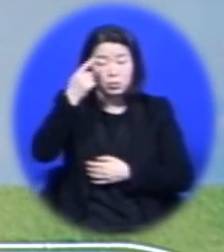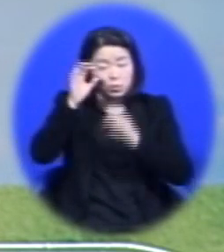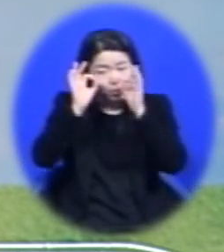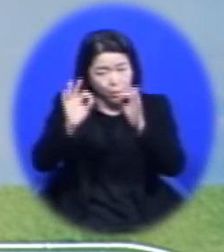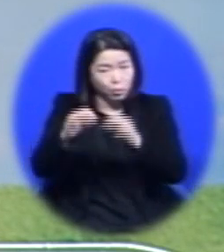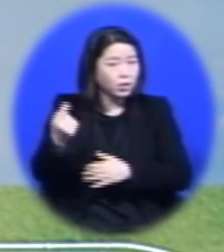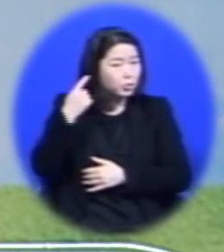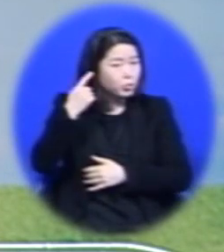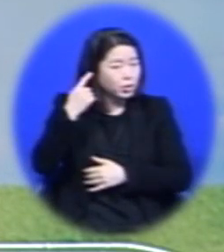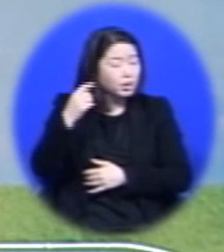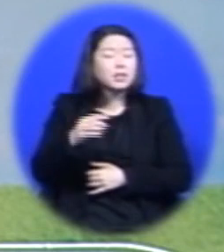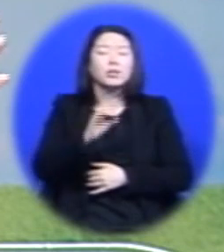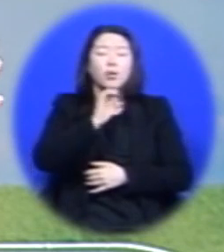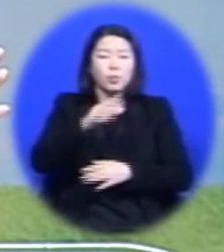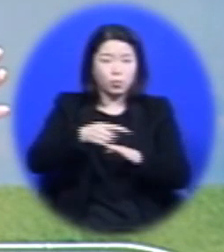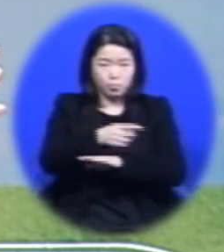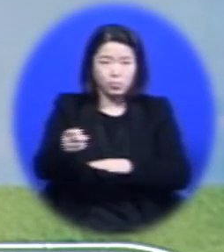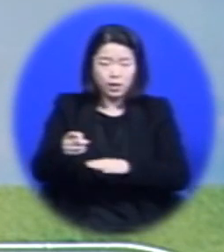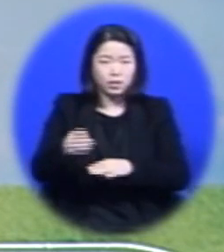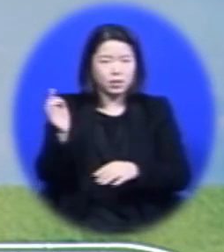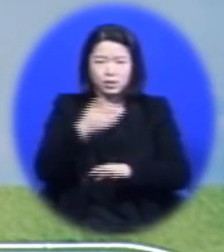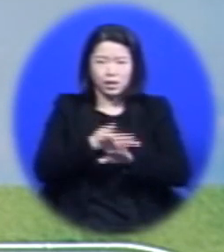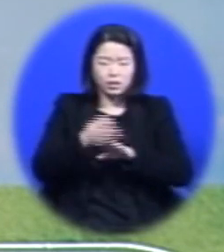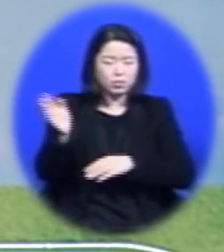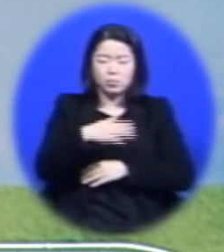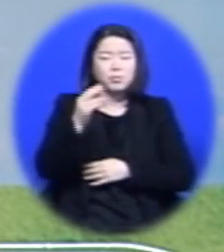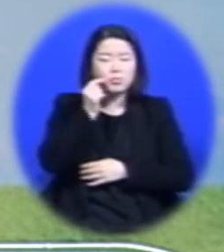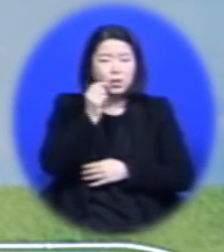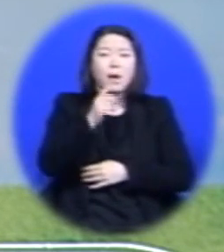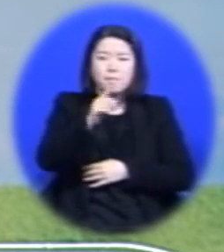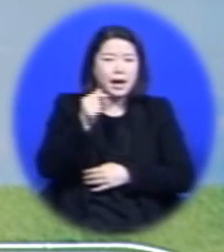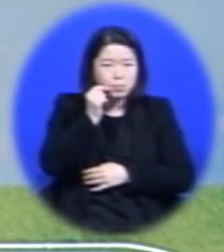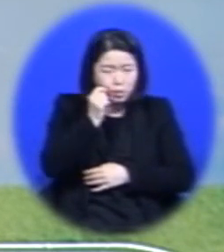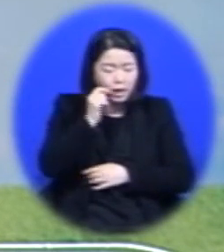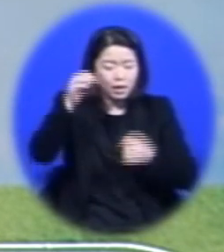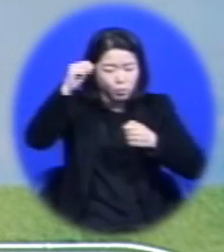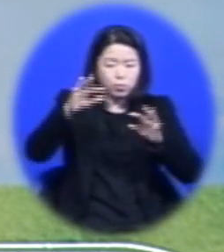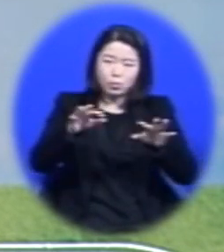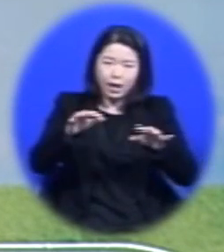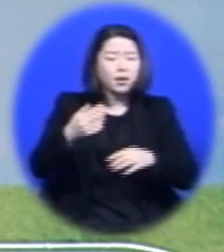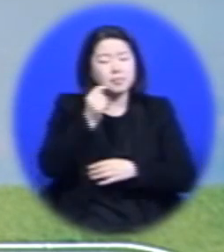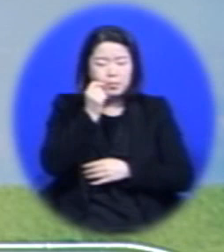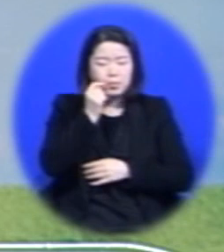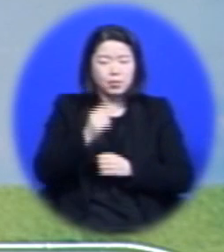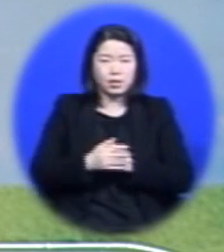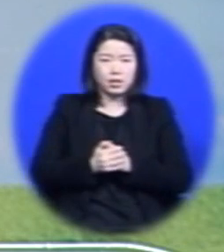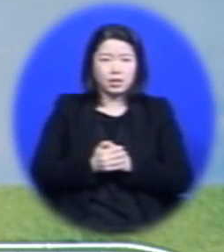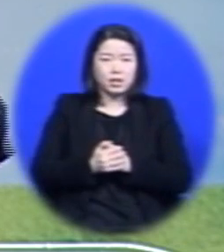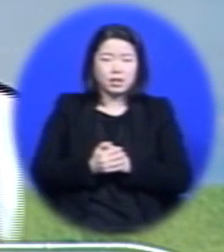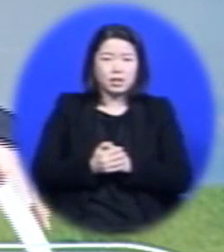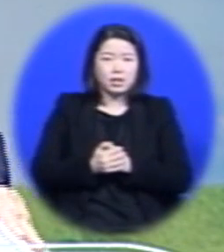것과 귀로 듣는 거 외에는 아무 것도 못 합니다 말도 못하고 손가락 발가락 하나도 움직여지지 않습니다